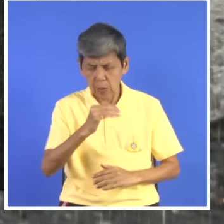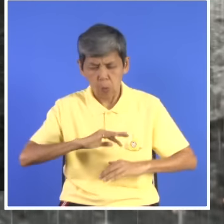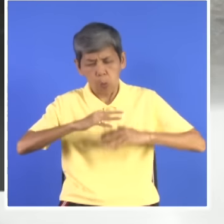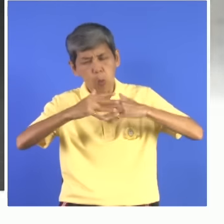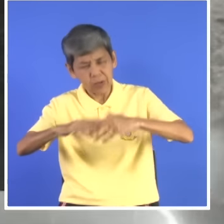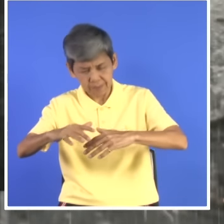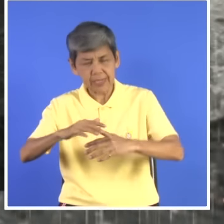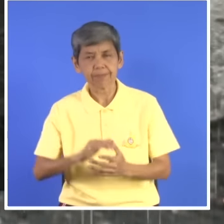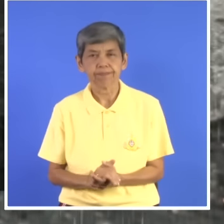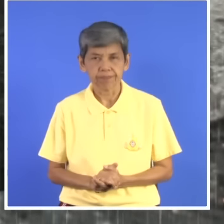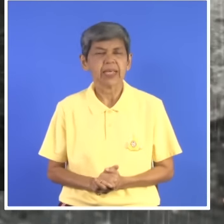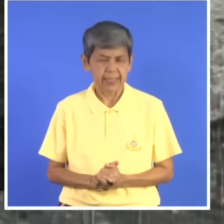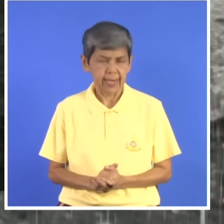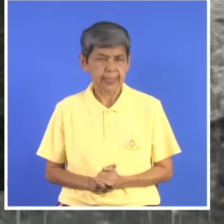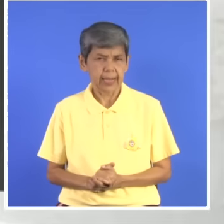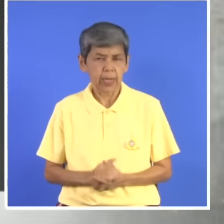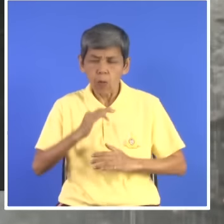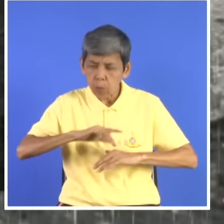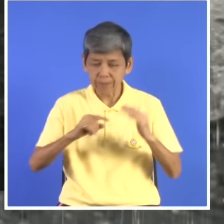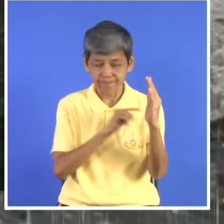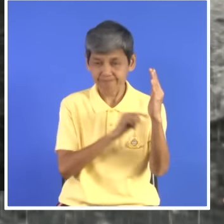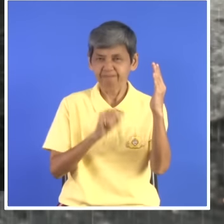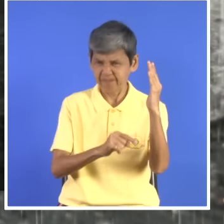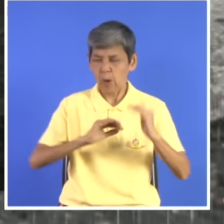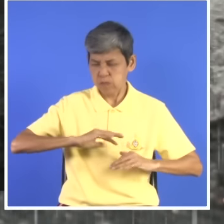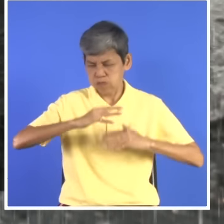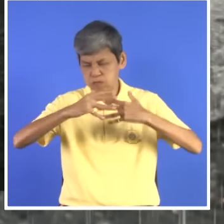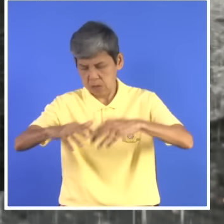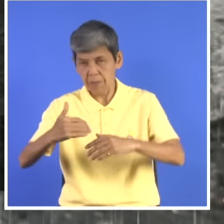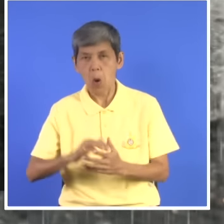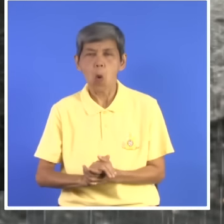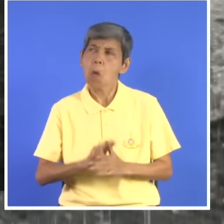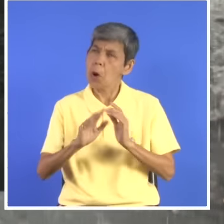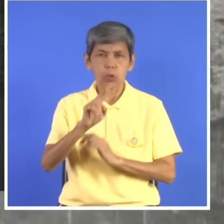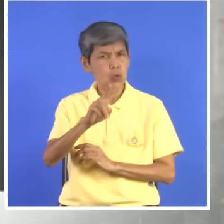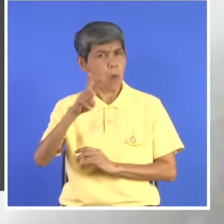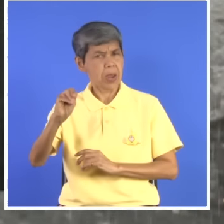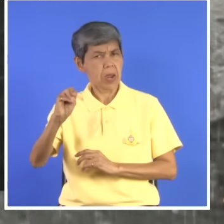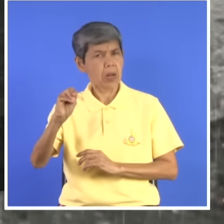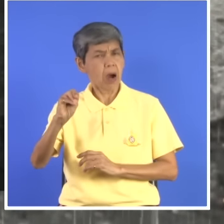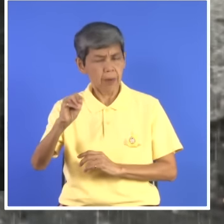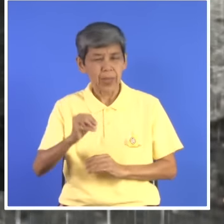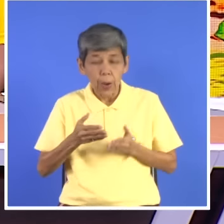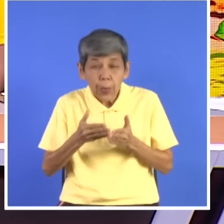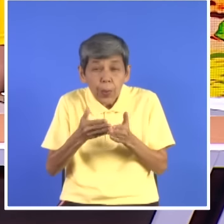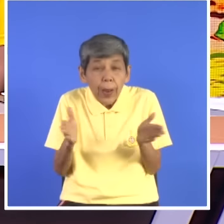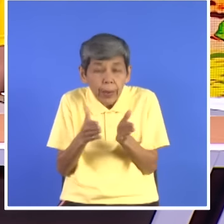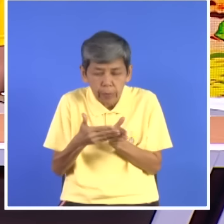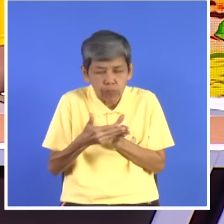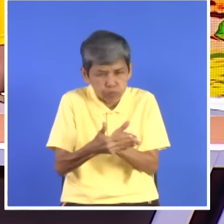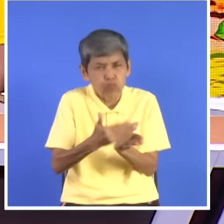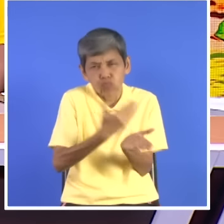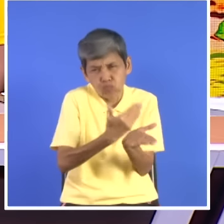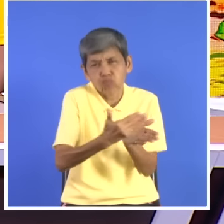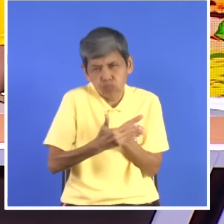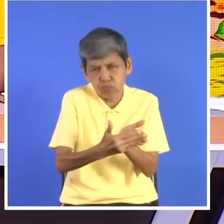นสูงกันต่อไป ถูกต้องเลยค่ะทั้งทะเลอันดามันและอ่าวไทยนะคุณผู้ชมคลื่นสูงประมาณ2เมตรเรือเล็กเนี่ยงดออกจากฝั่งก่อนนะ